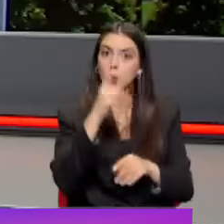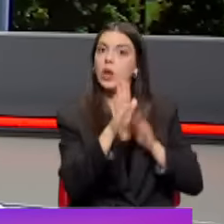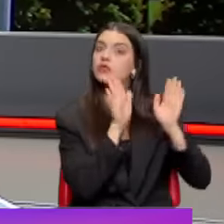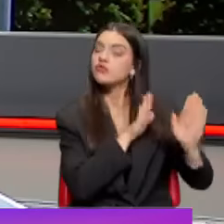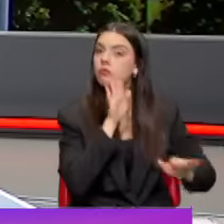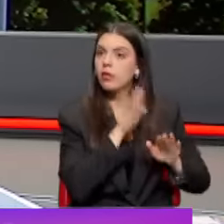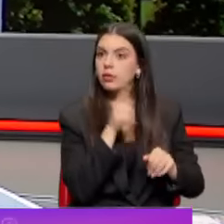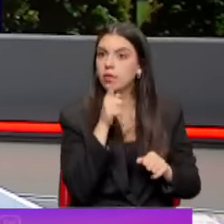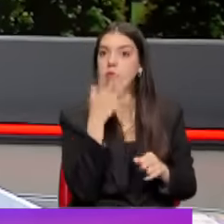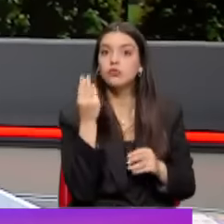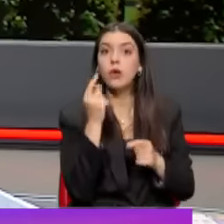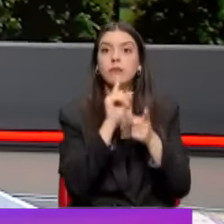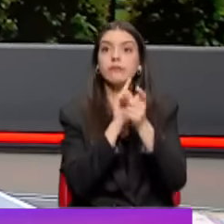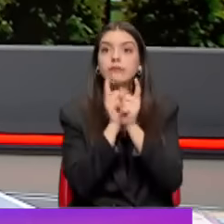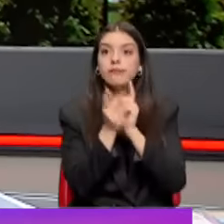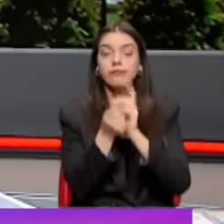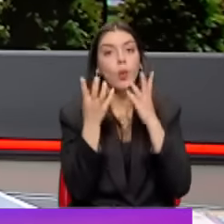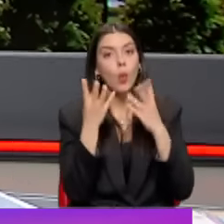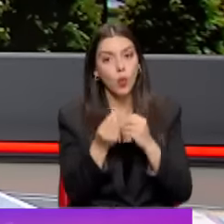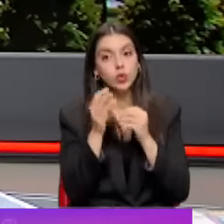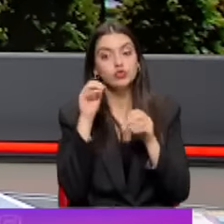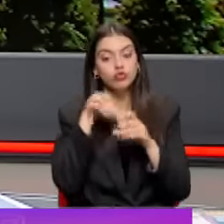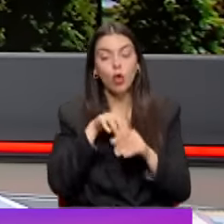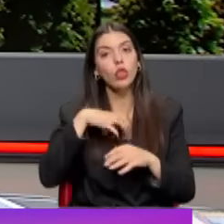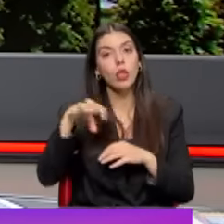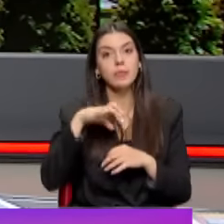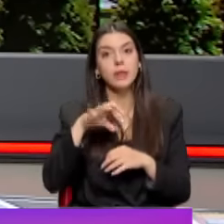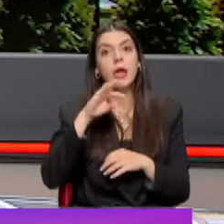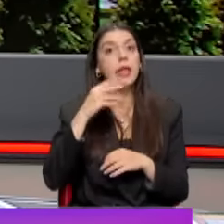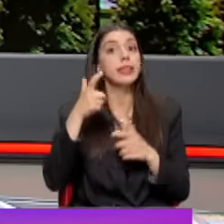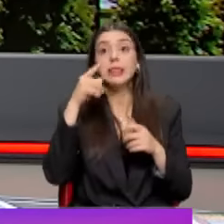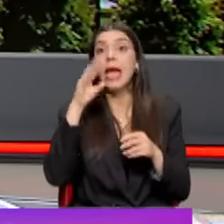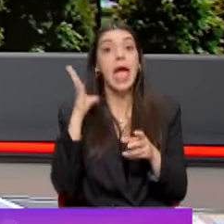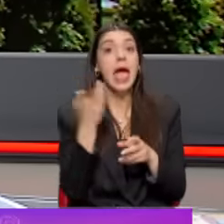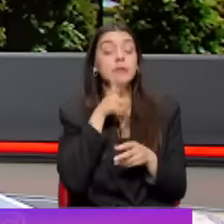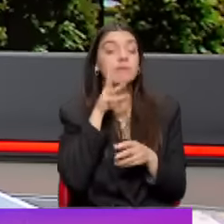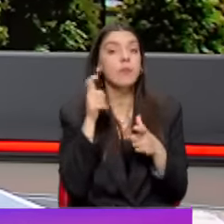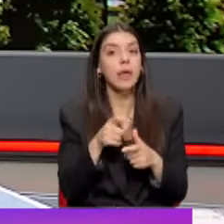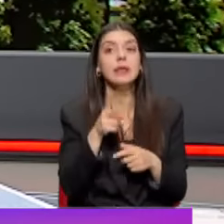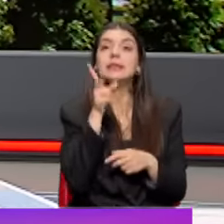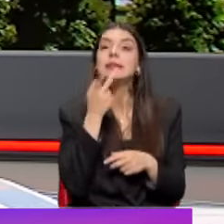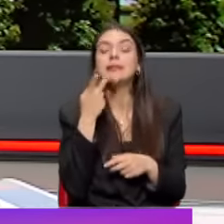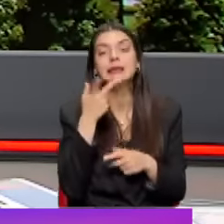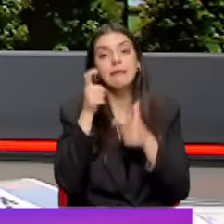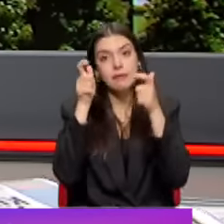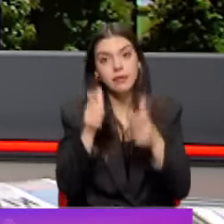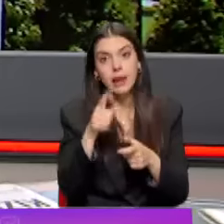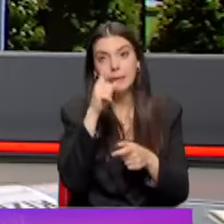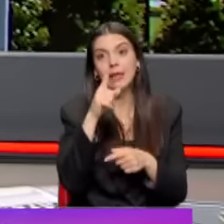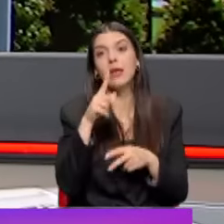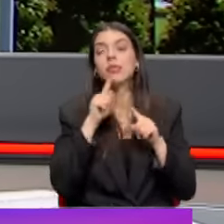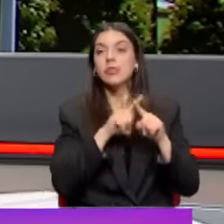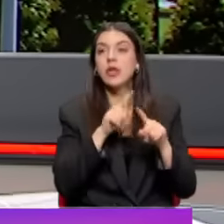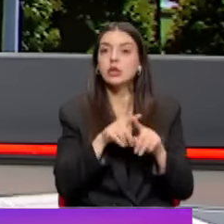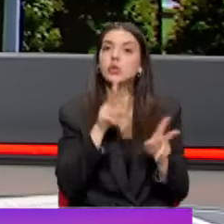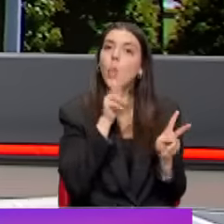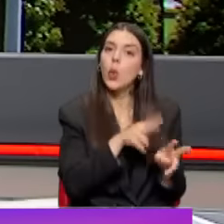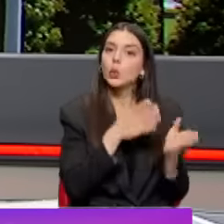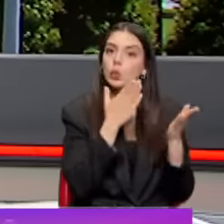e pek çok kez yaşandı son dönemde sonuncusu sarıyerde gerçekleşti ve bir taksici öldürüldü